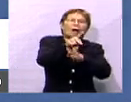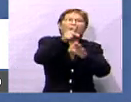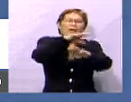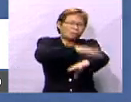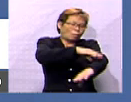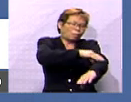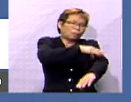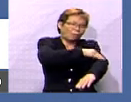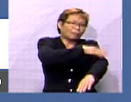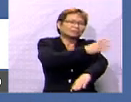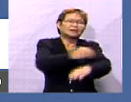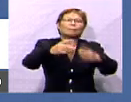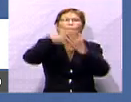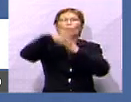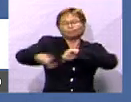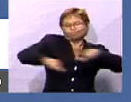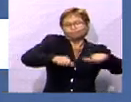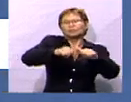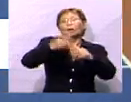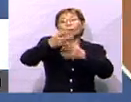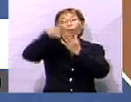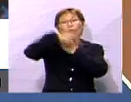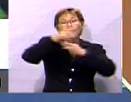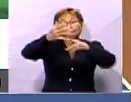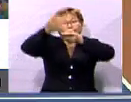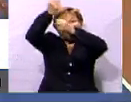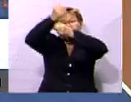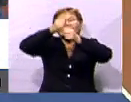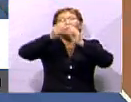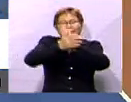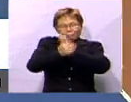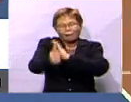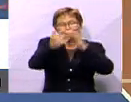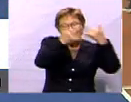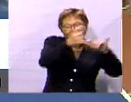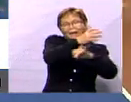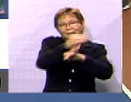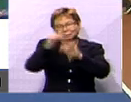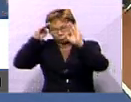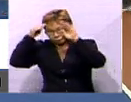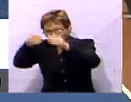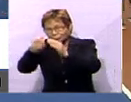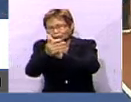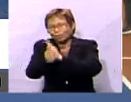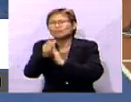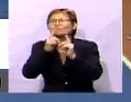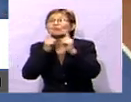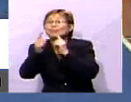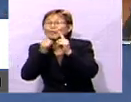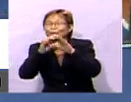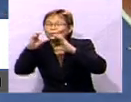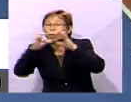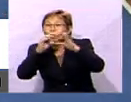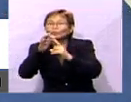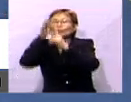dan program kecerdasan. Program Podium tidak hanya tertumpu kepada kemahiran bermain tetapi turut menitikberatkan kemahiran linguistik dan